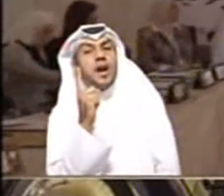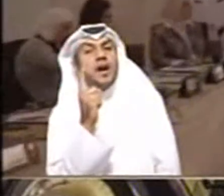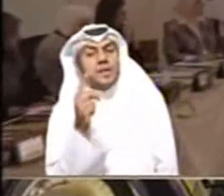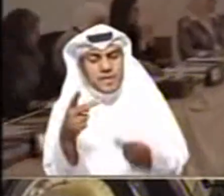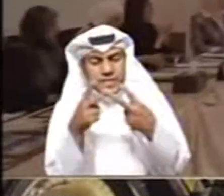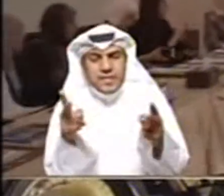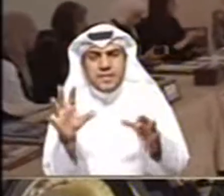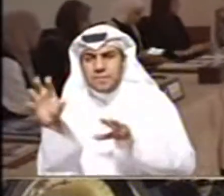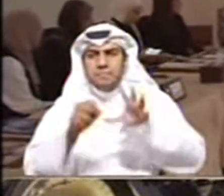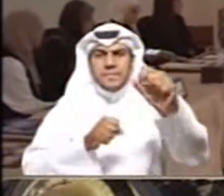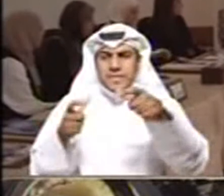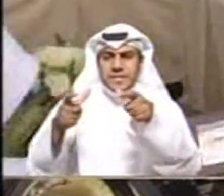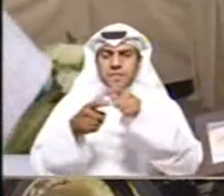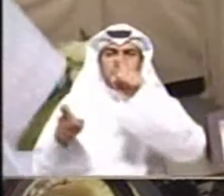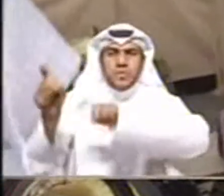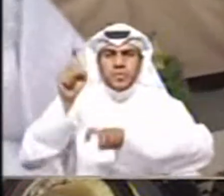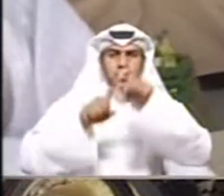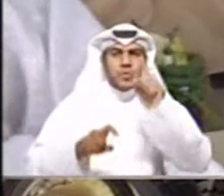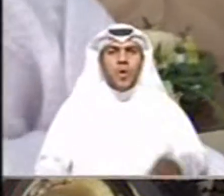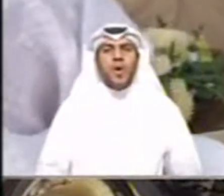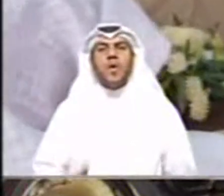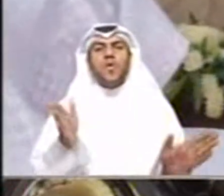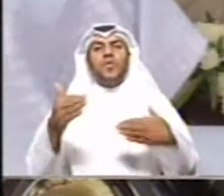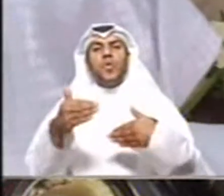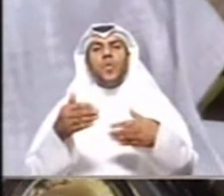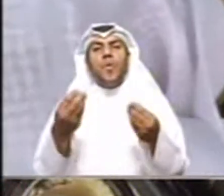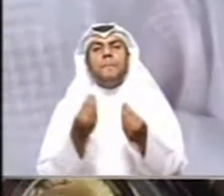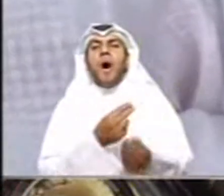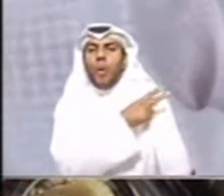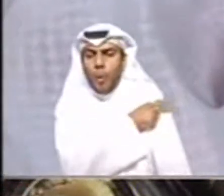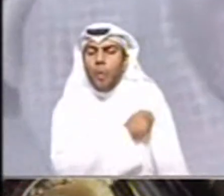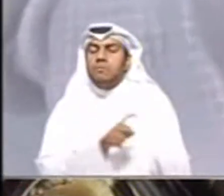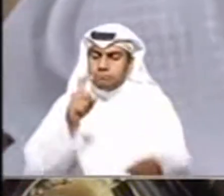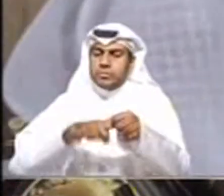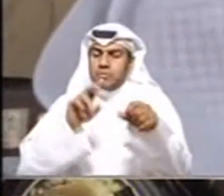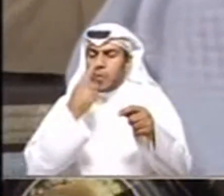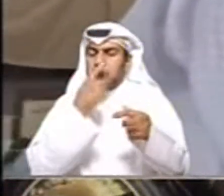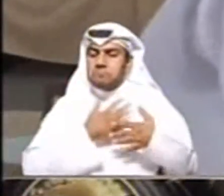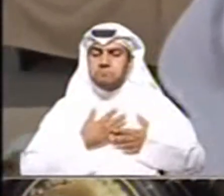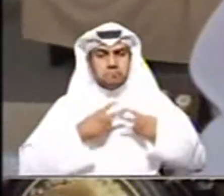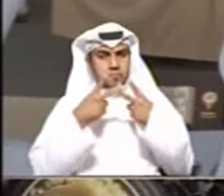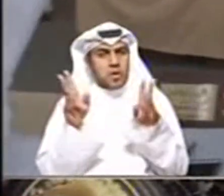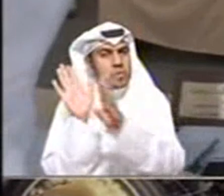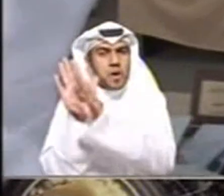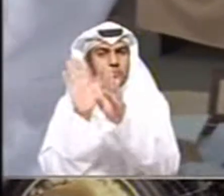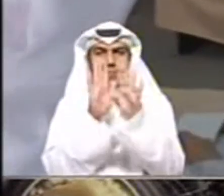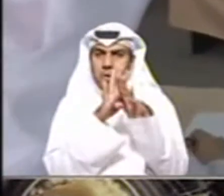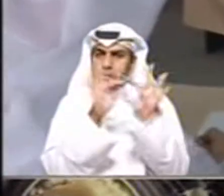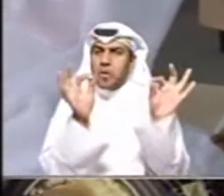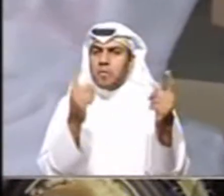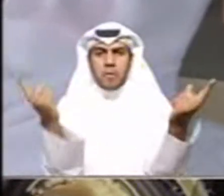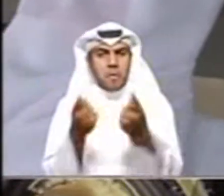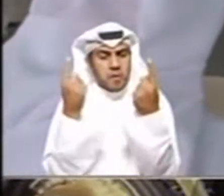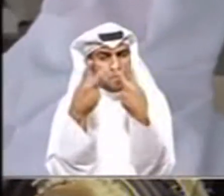تقريبا. الصندوق الوطني كان عضو ويانا في اللجنة، وابدا استعداده وامكانيته انه هو يدعم هذه الفئة ويدعم